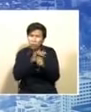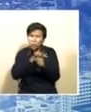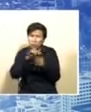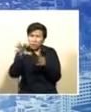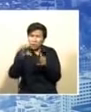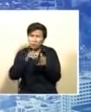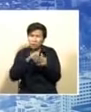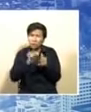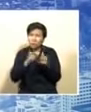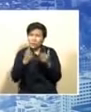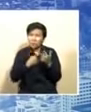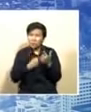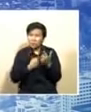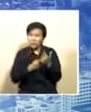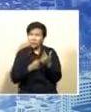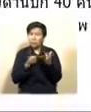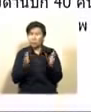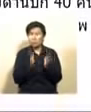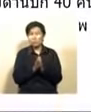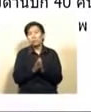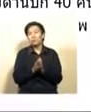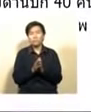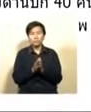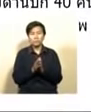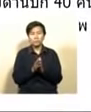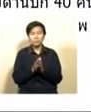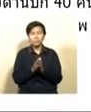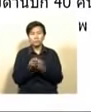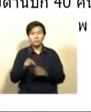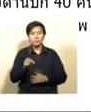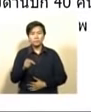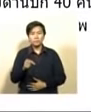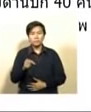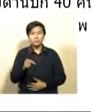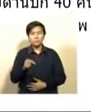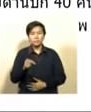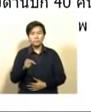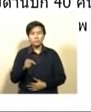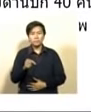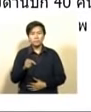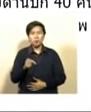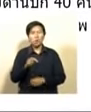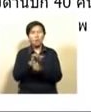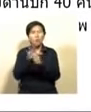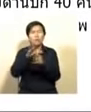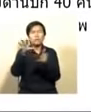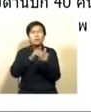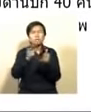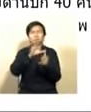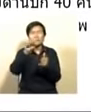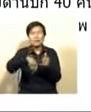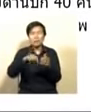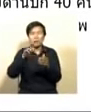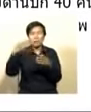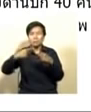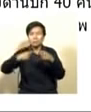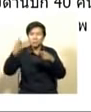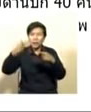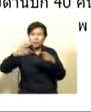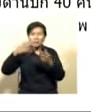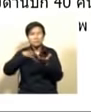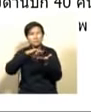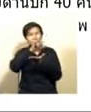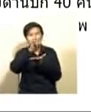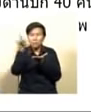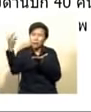ส่วนในแนวโน้มของผู้ป่วยสะสมของประเทศไทยเปรียบเทียบกับประเทศอื่นๆนะครับเราจะเห็นนะครับ